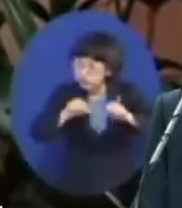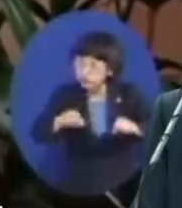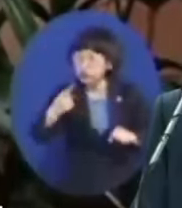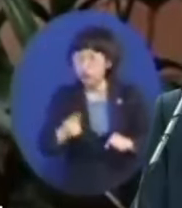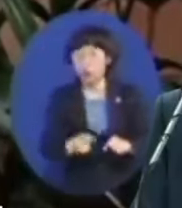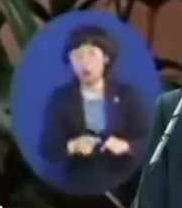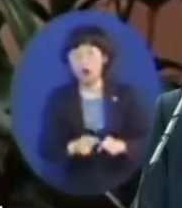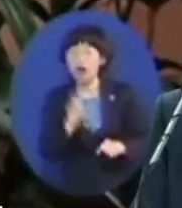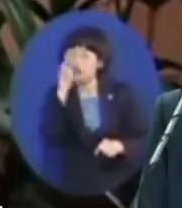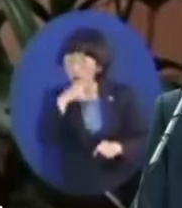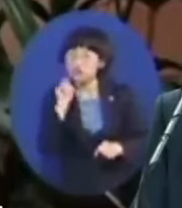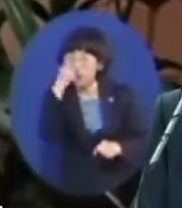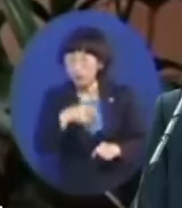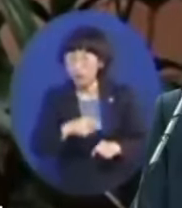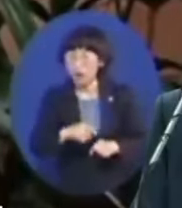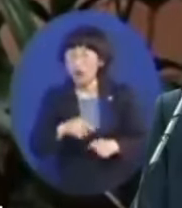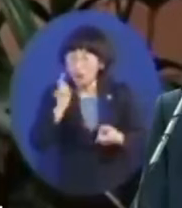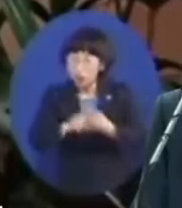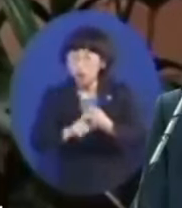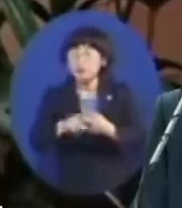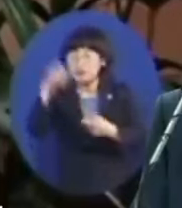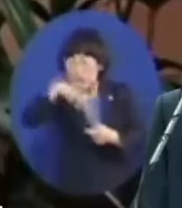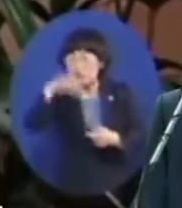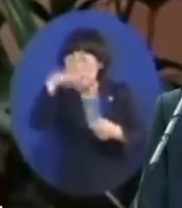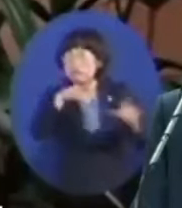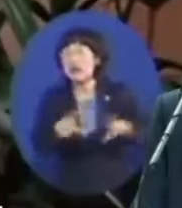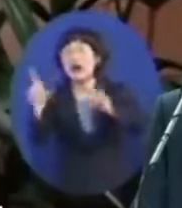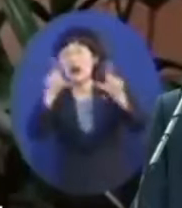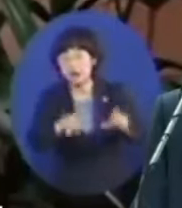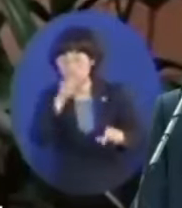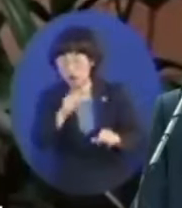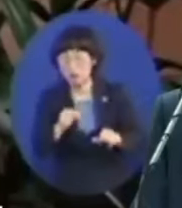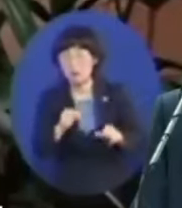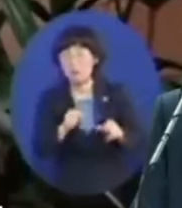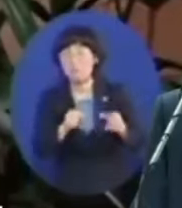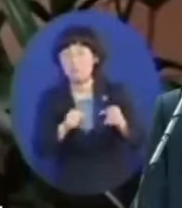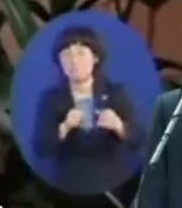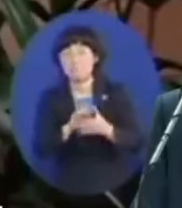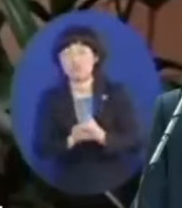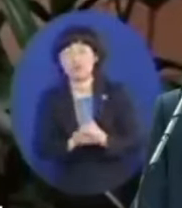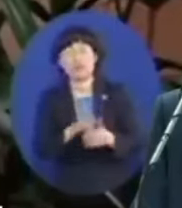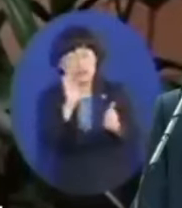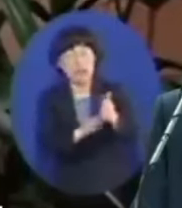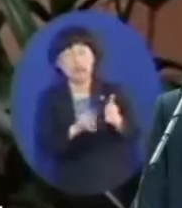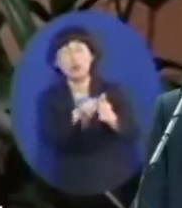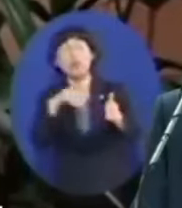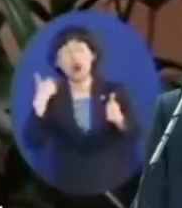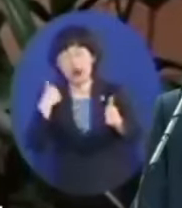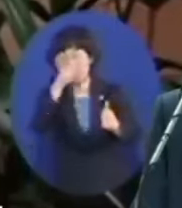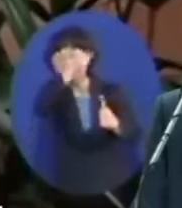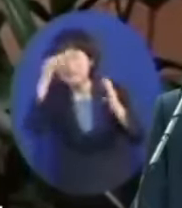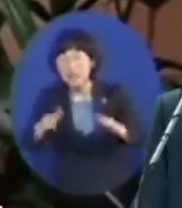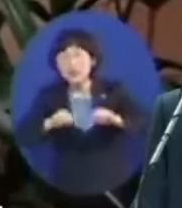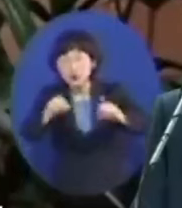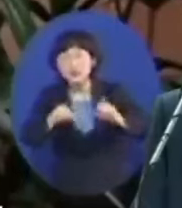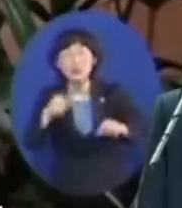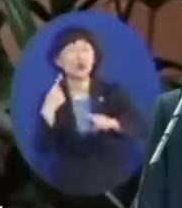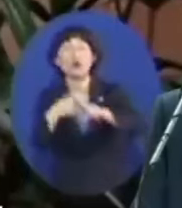더러워지기 때문에 소재하지 말고 그대로 살자 그랬었습니다. 이 사람아, 네가 몰라 그렇지 인생은 밤낮 소재하는